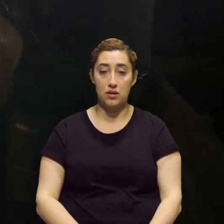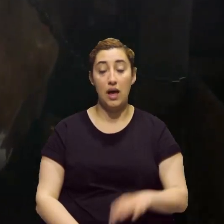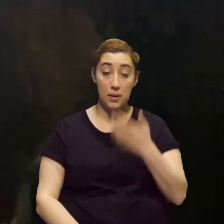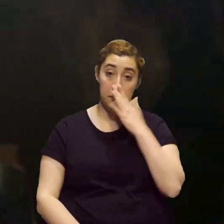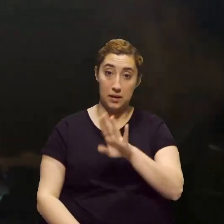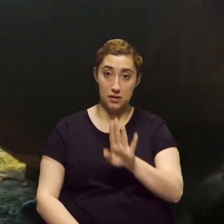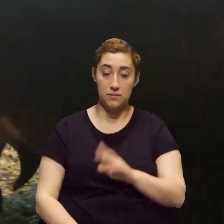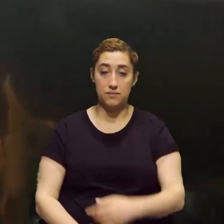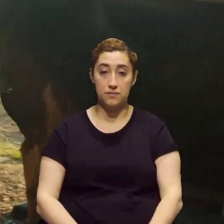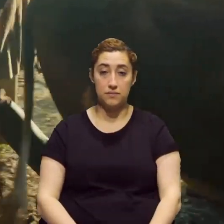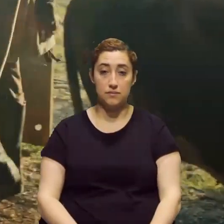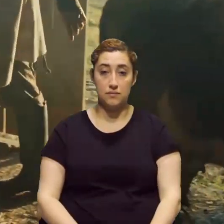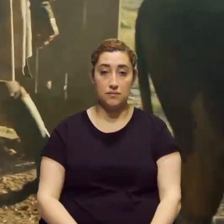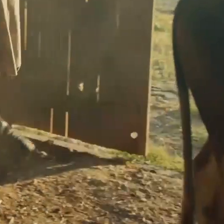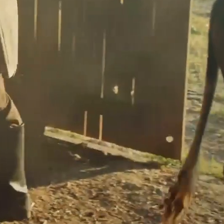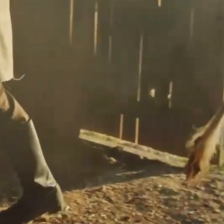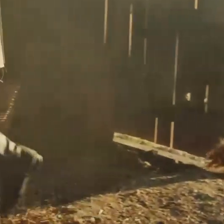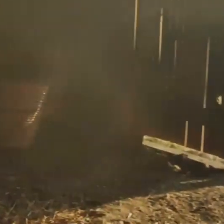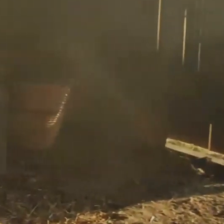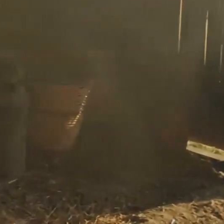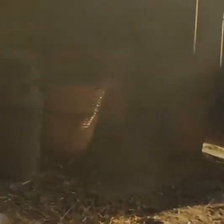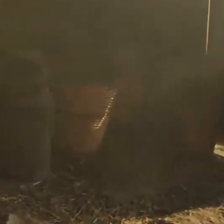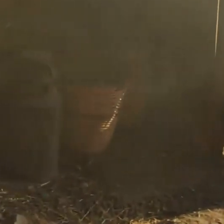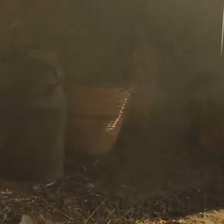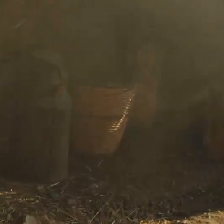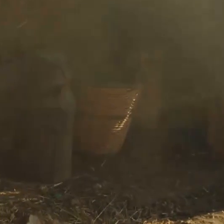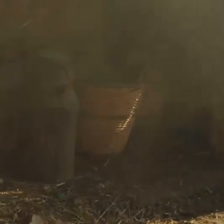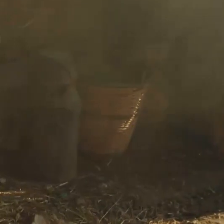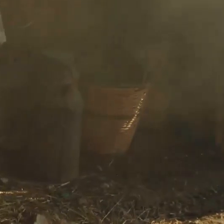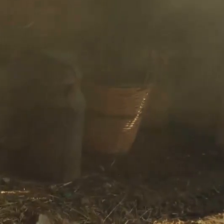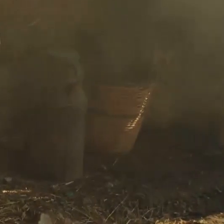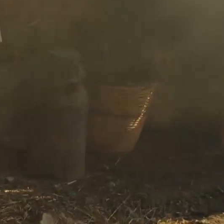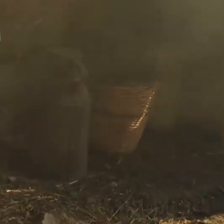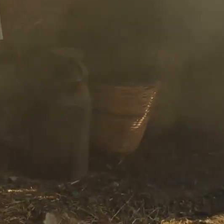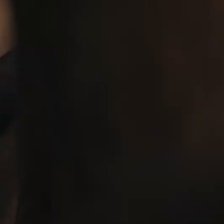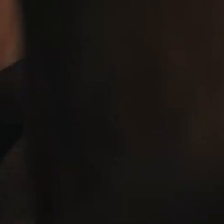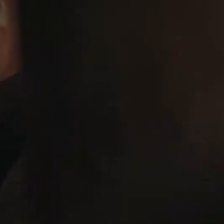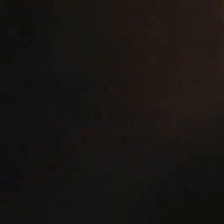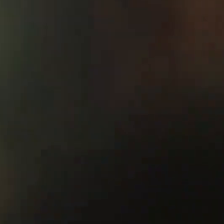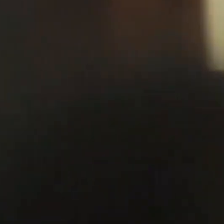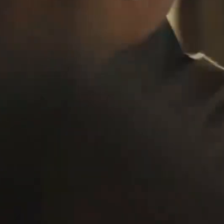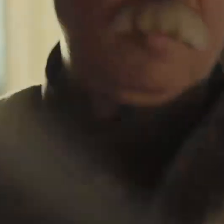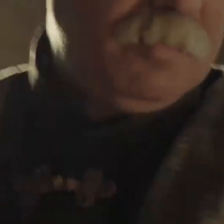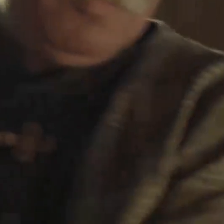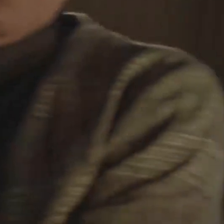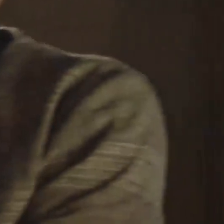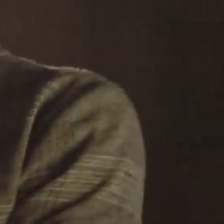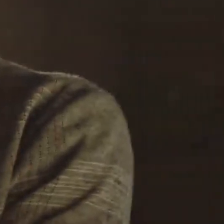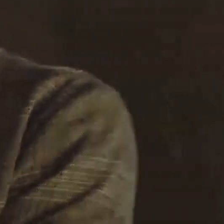Hadi dur böyle. Kapağı olmayan büyük sandıktan bir miktar saman almış. Tıki Yüce Efendi'yi gördü.